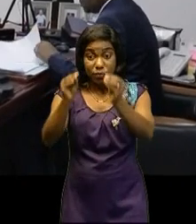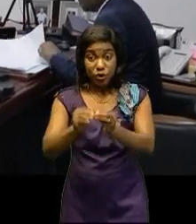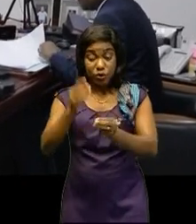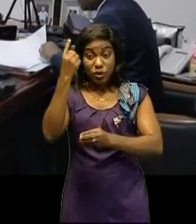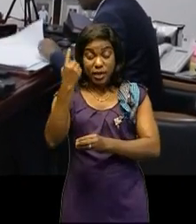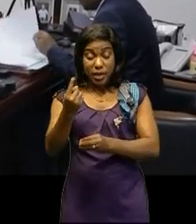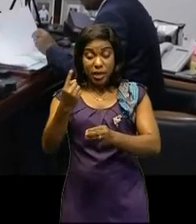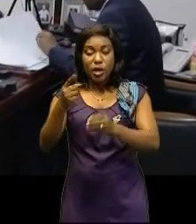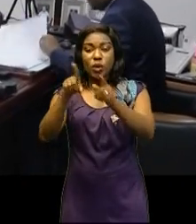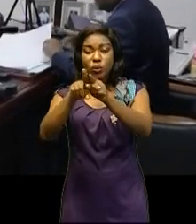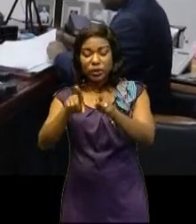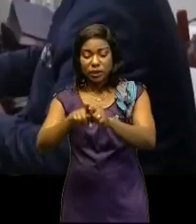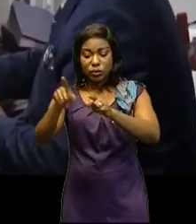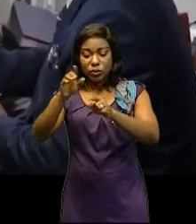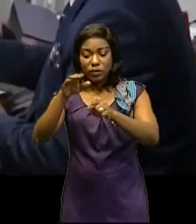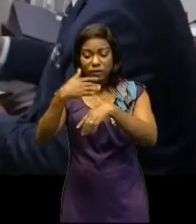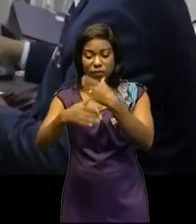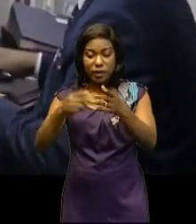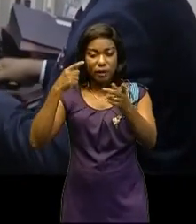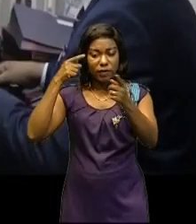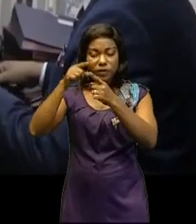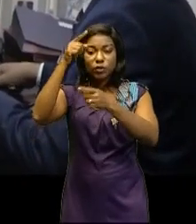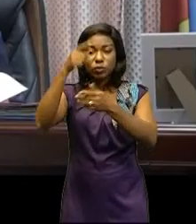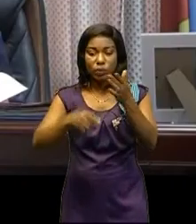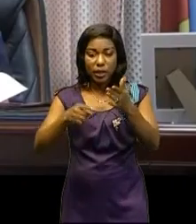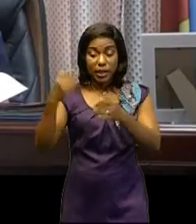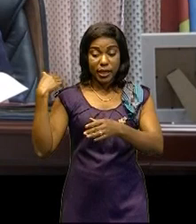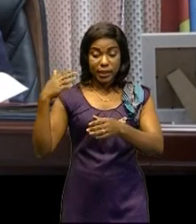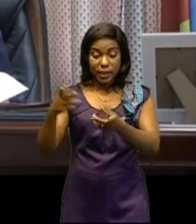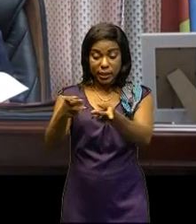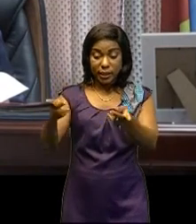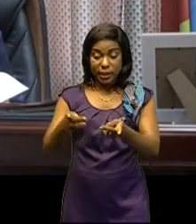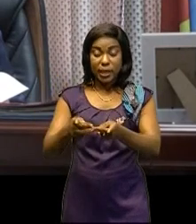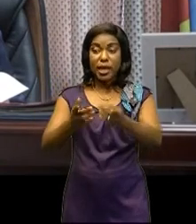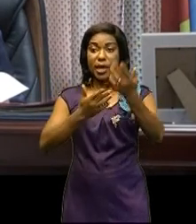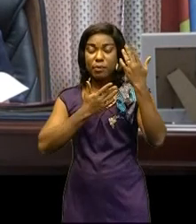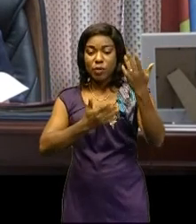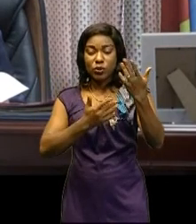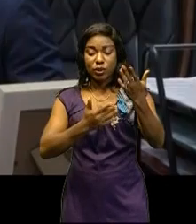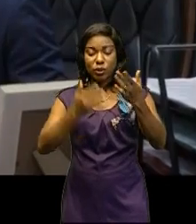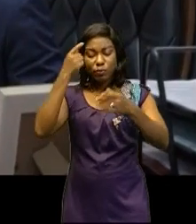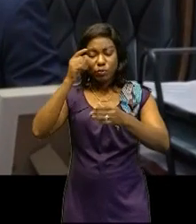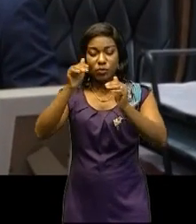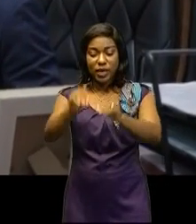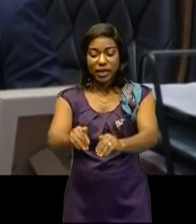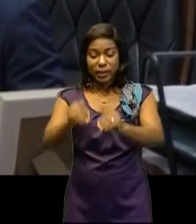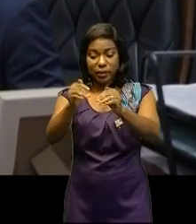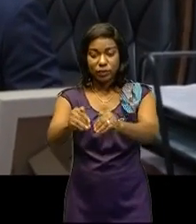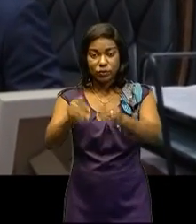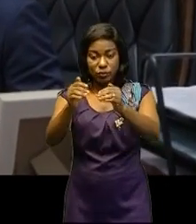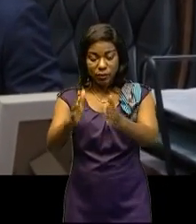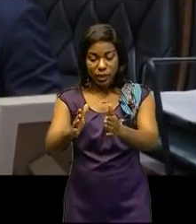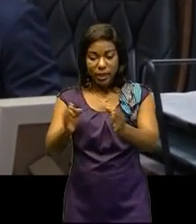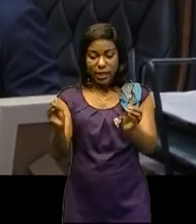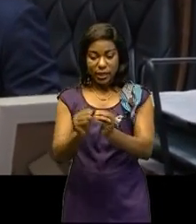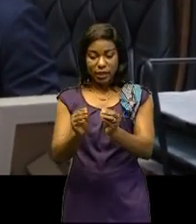sous-sol, visent notamment à faire un état des lieux exhaustif du secteur agricole. Elles réuniront